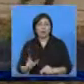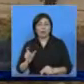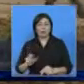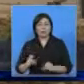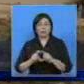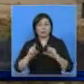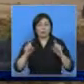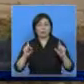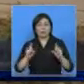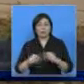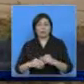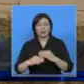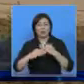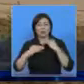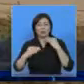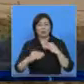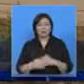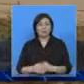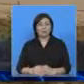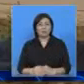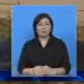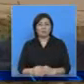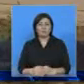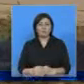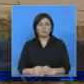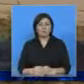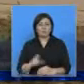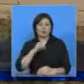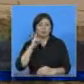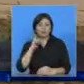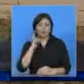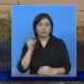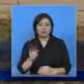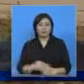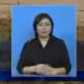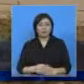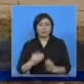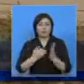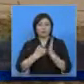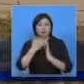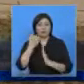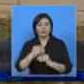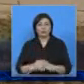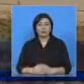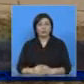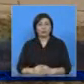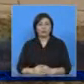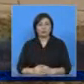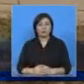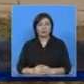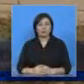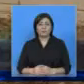ауласына жүретін болғандықтан кейін де мектептің ауласын абаттандыру, оны жоғары дәрежеде, жаңағы жоғары